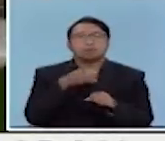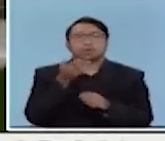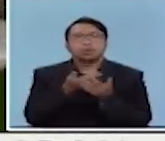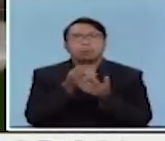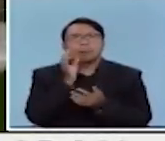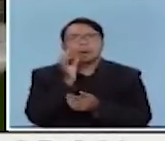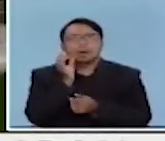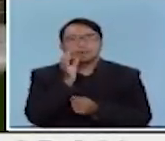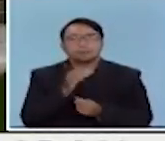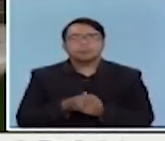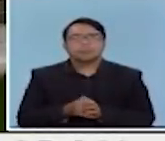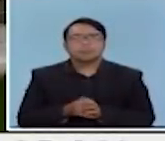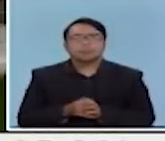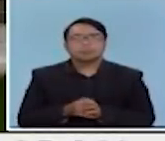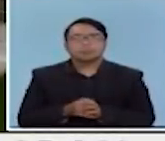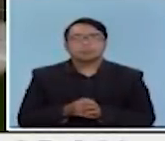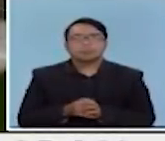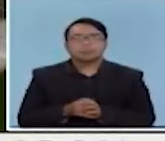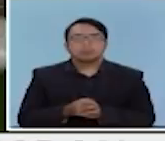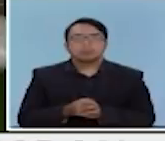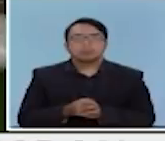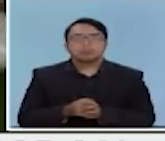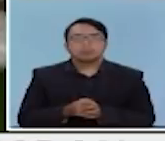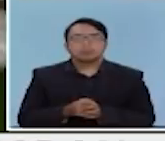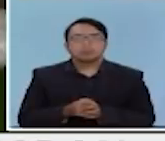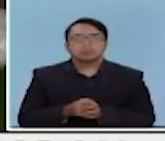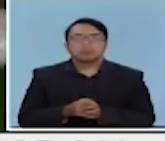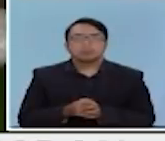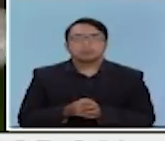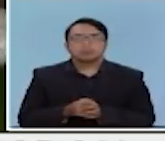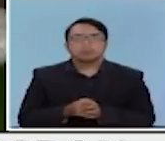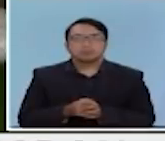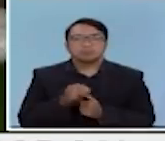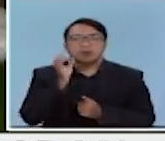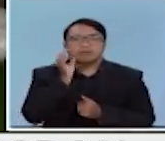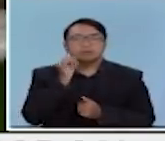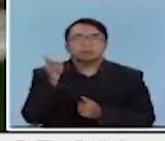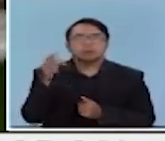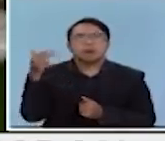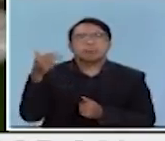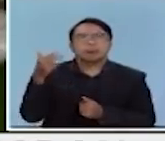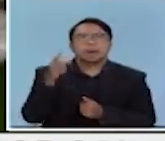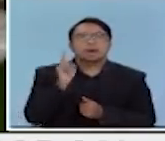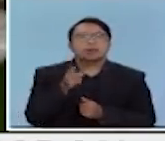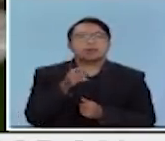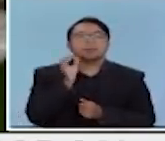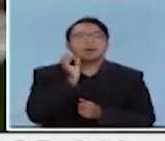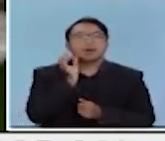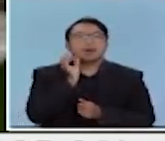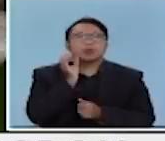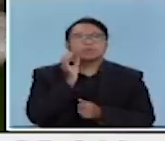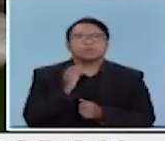prank pulang tua. Minta maaf, Bu. Sebenarnya situ kamera, Bu. Ada kawan-kawan di situ. Mohon maaf,